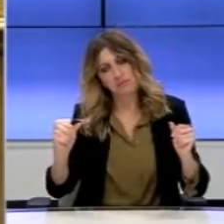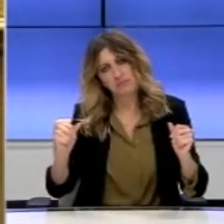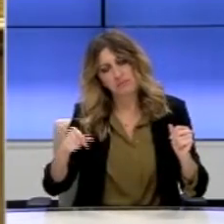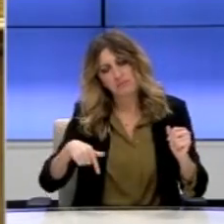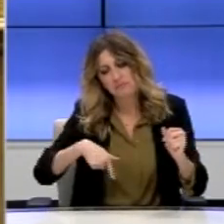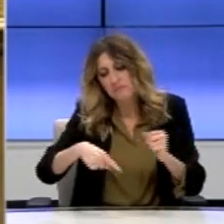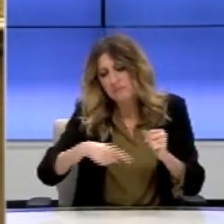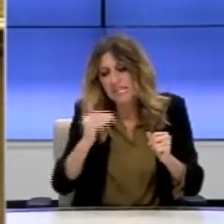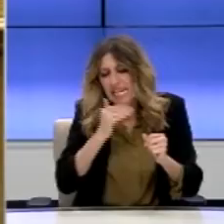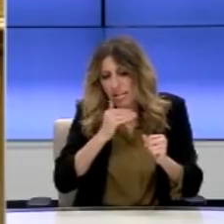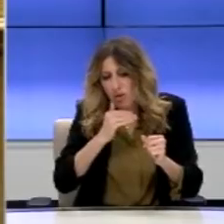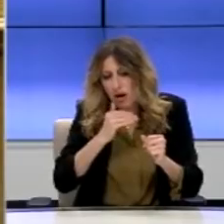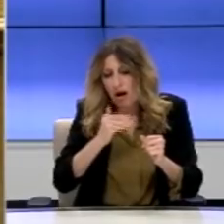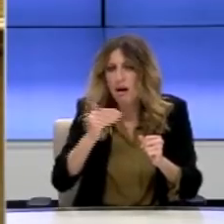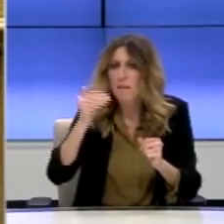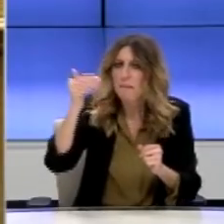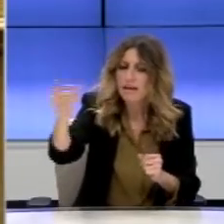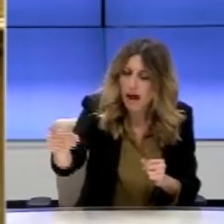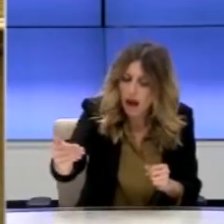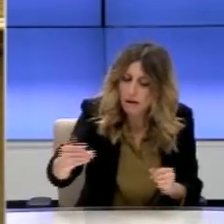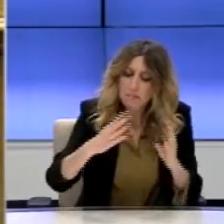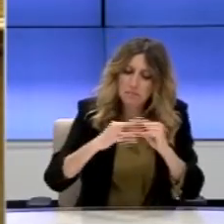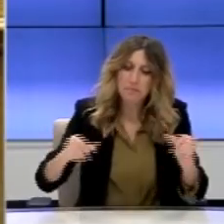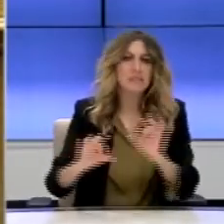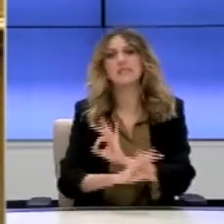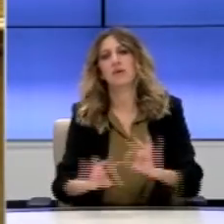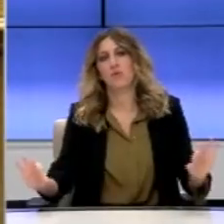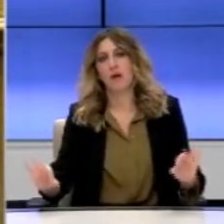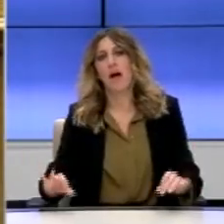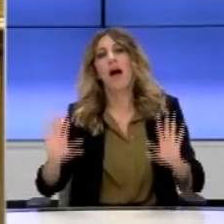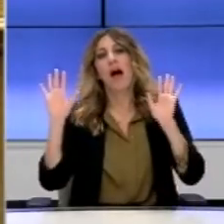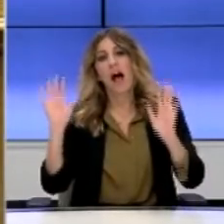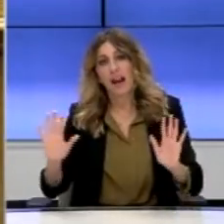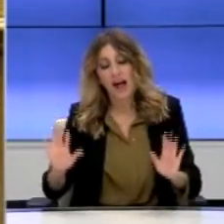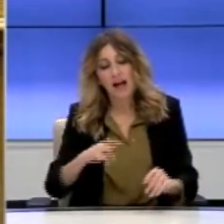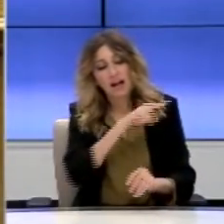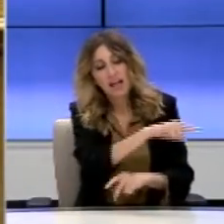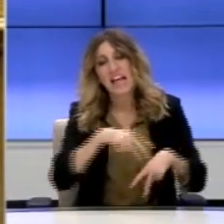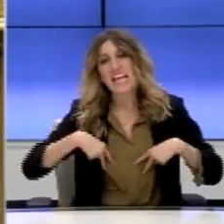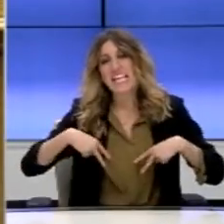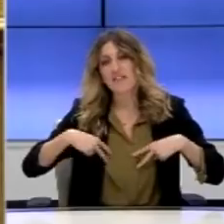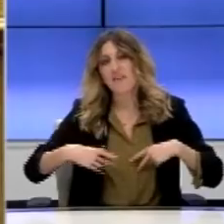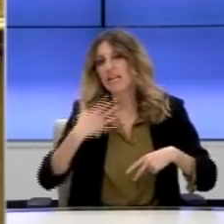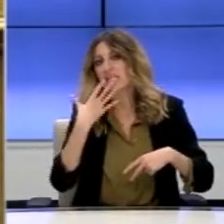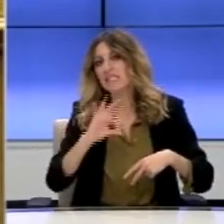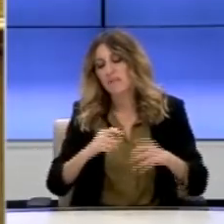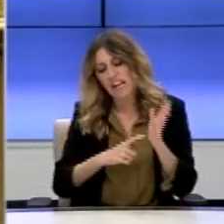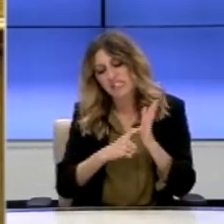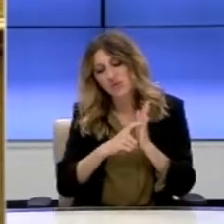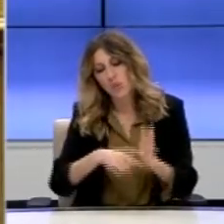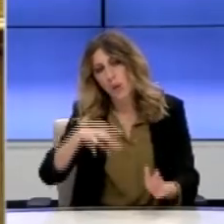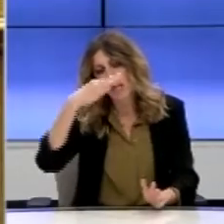είναι αυτό το σάπιο σύστημα το οποίο εσείς υπηρετείτε. Γι' αυτό χρειάζεται, λέμε εμείς,